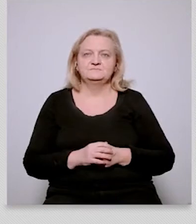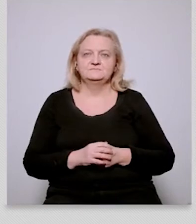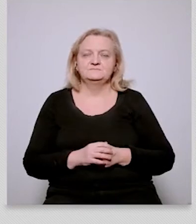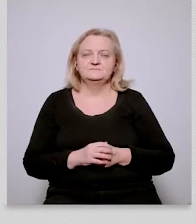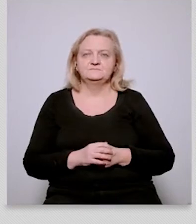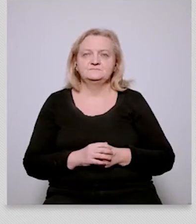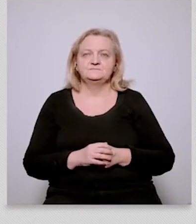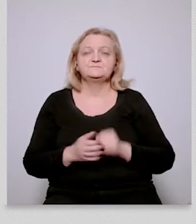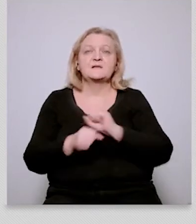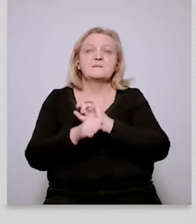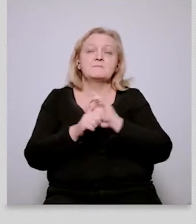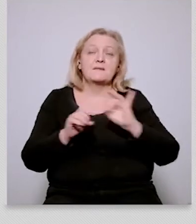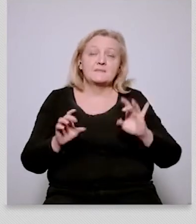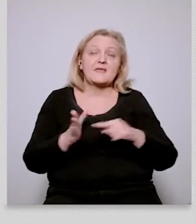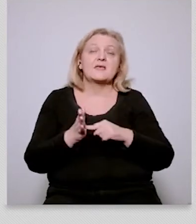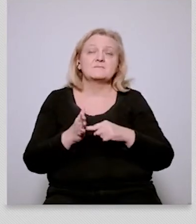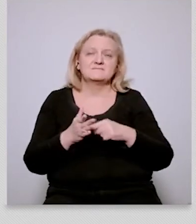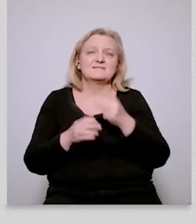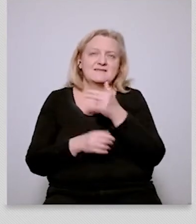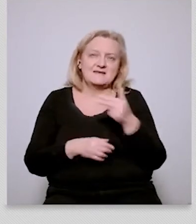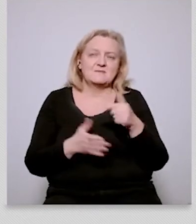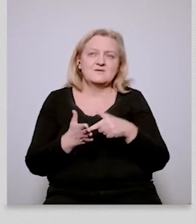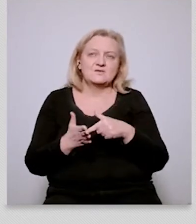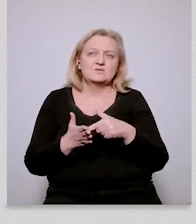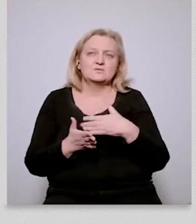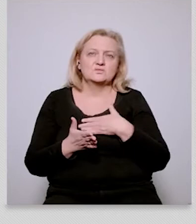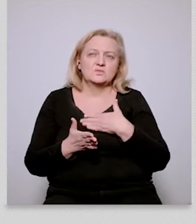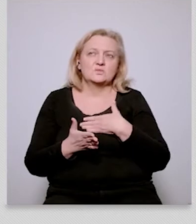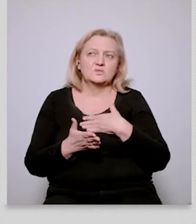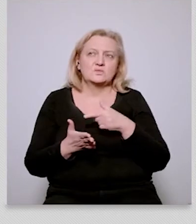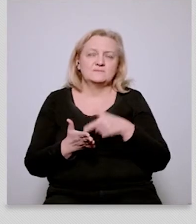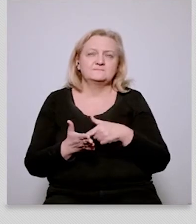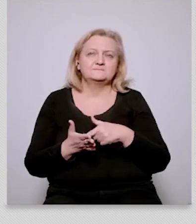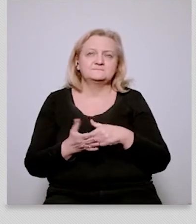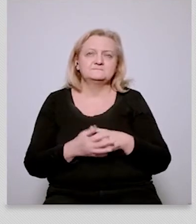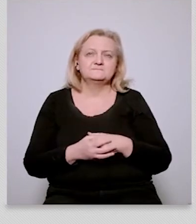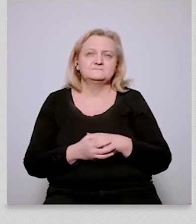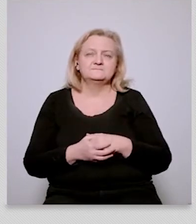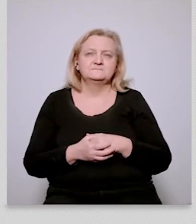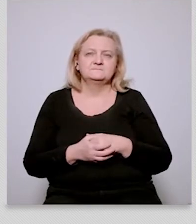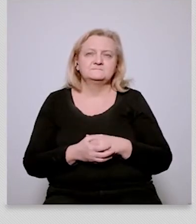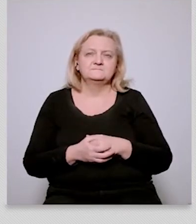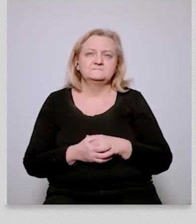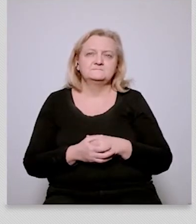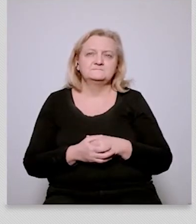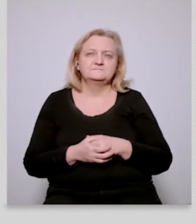pandemii, czy w kontekście pandemii bardzo łatwo jest zacząć